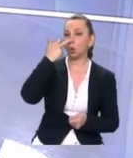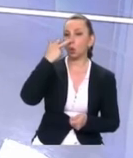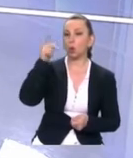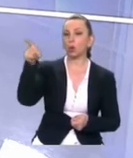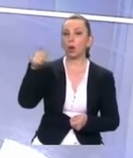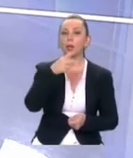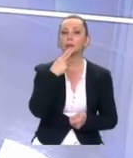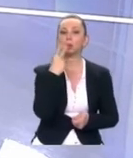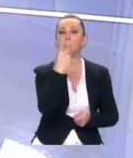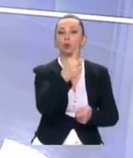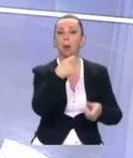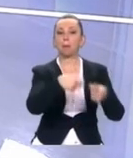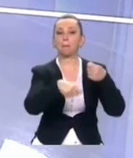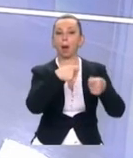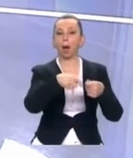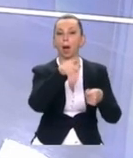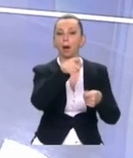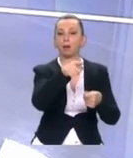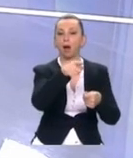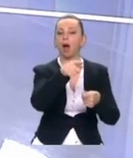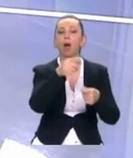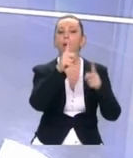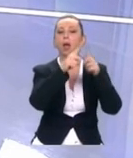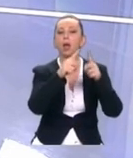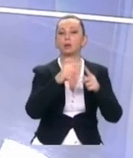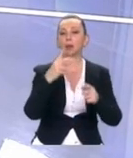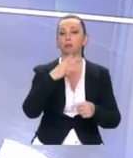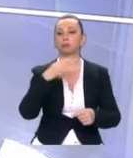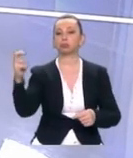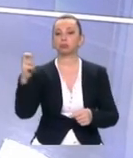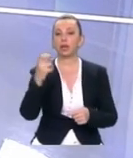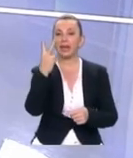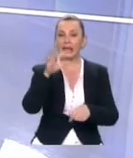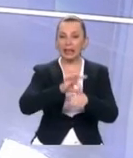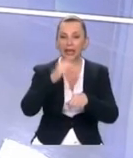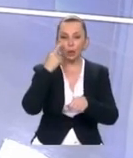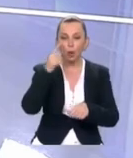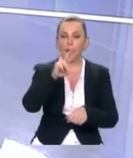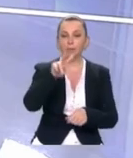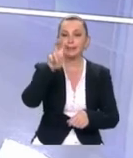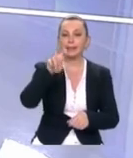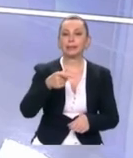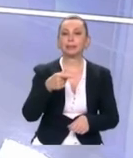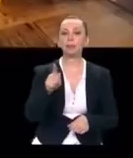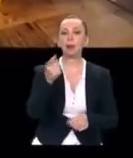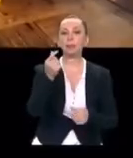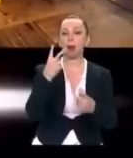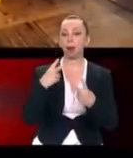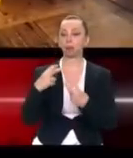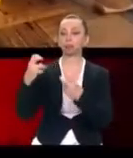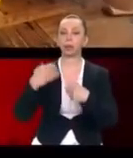ne kadar para varsa adeta vakum gibi emdi ve kadın 2 dakikada 28 bin lira dolandırıldı.